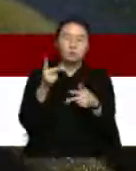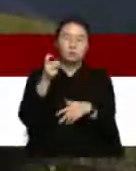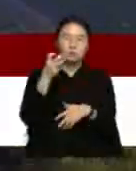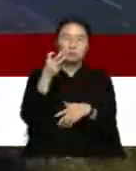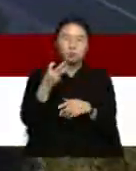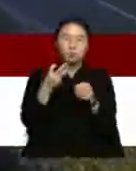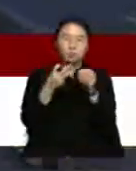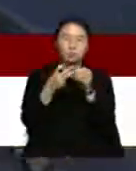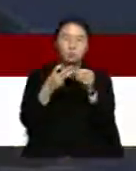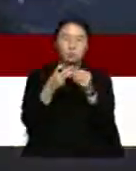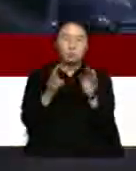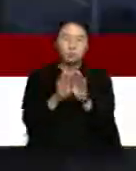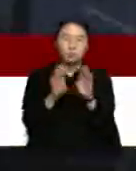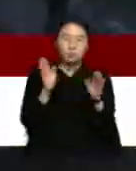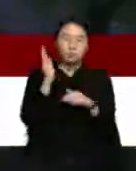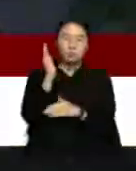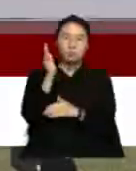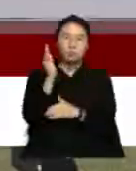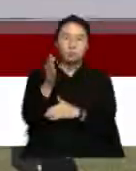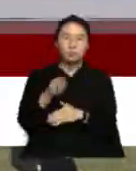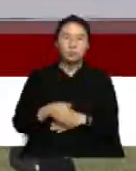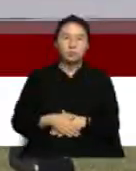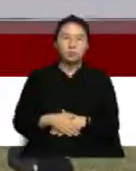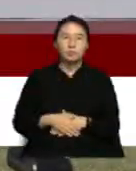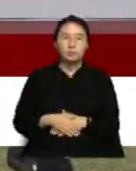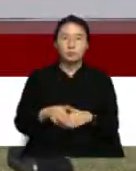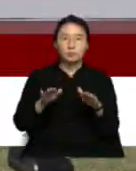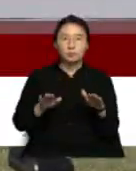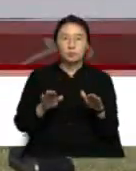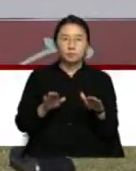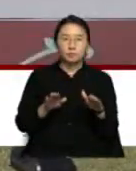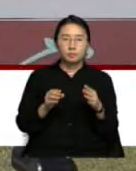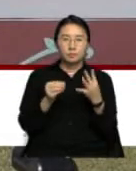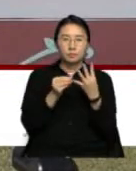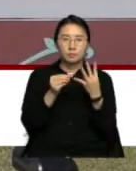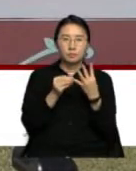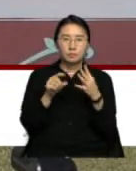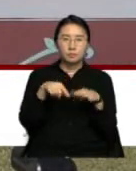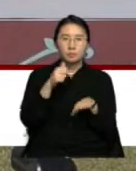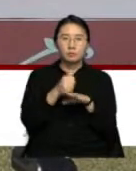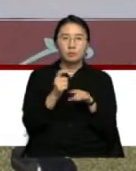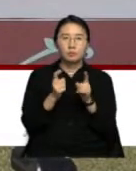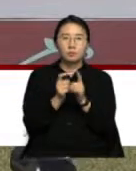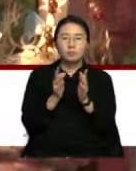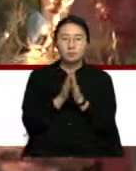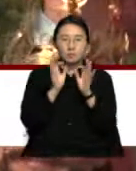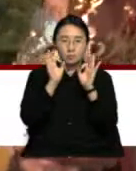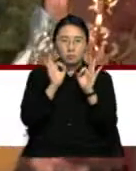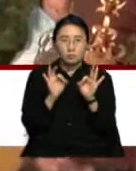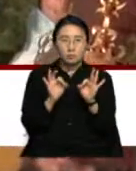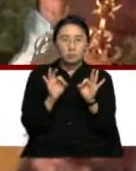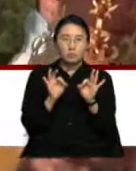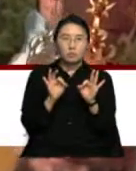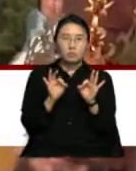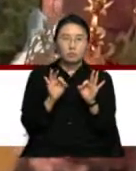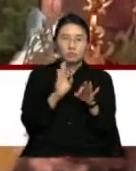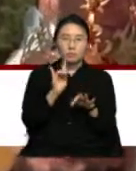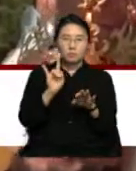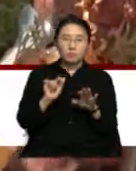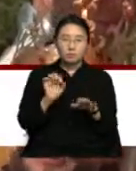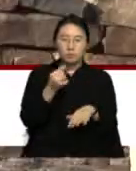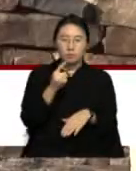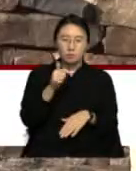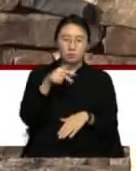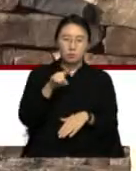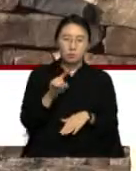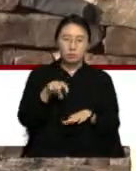17번째 이야기가 펼쳐지는 겁니다. 먼저 올해는 백제 4명의 왕을 집중 조명합니다. 백제를 세운